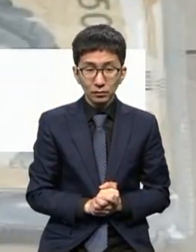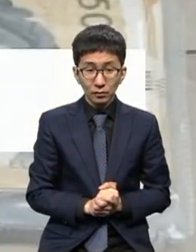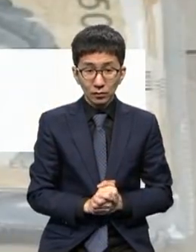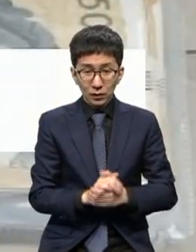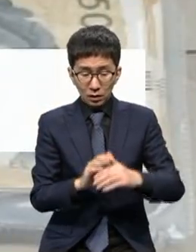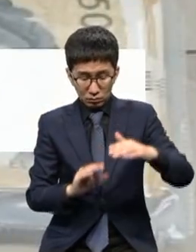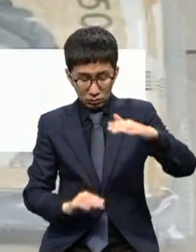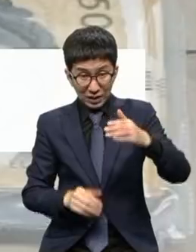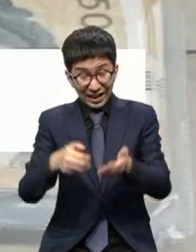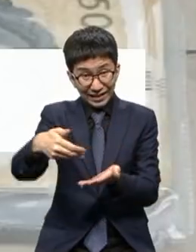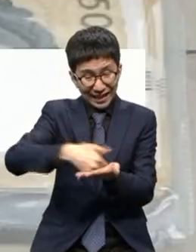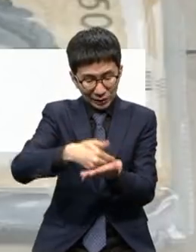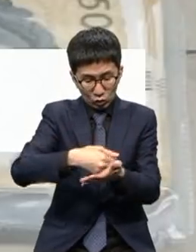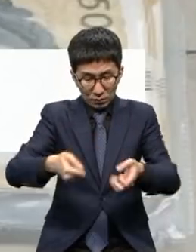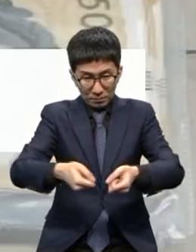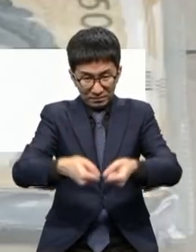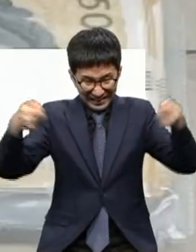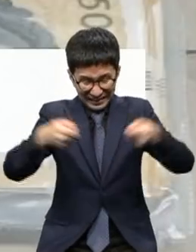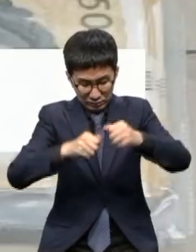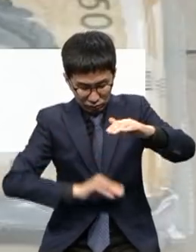같고 발표